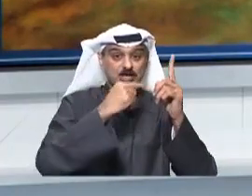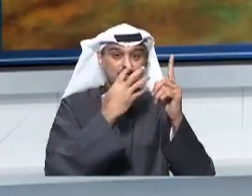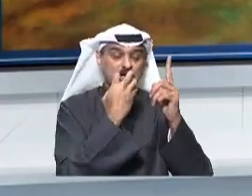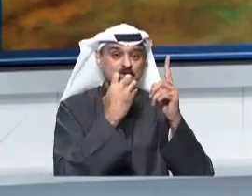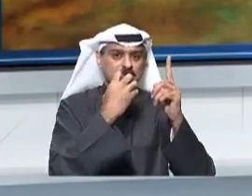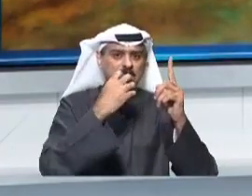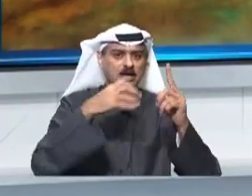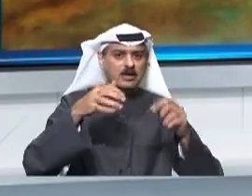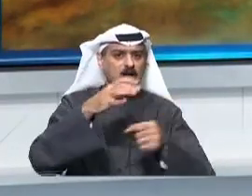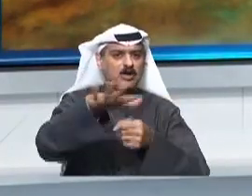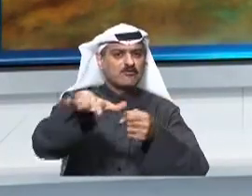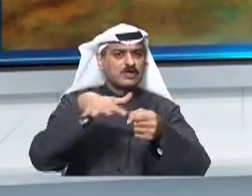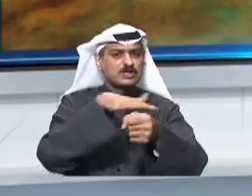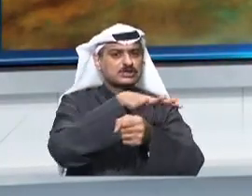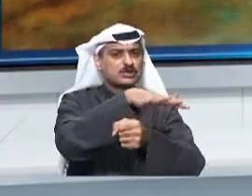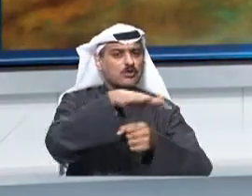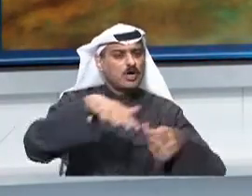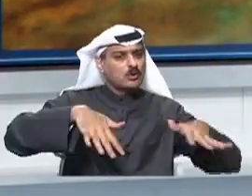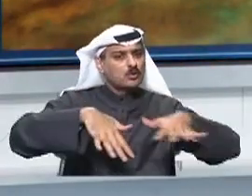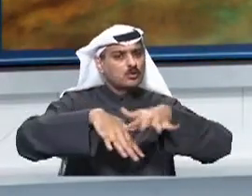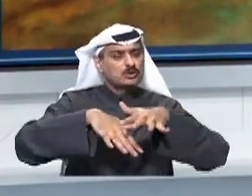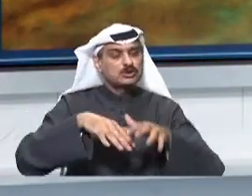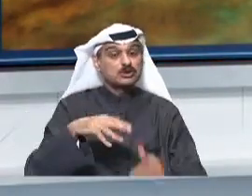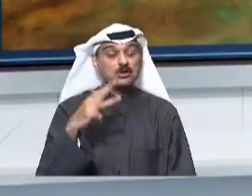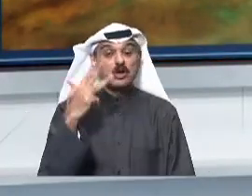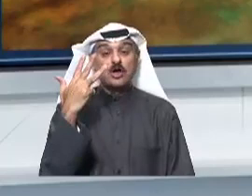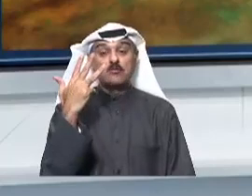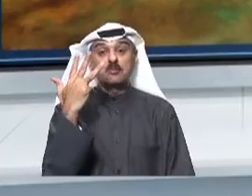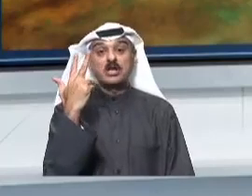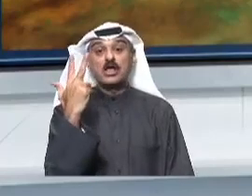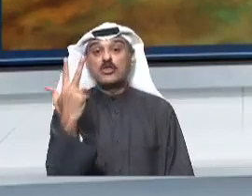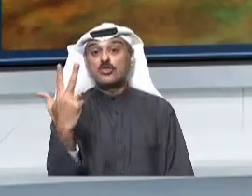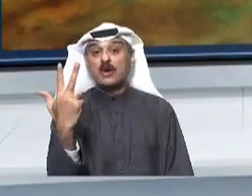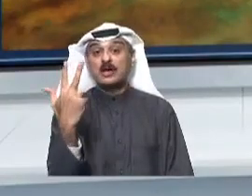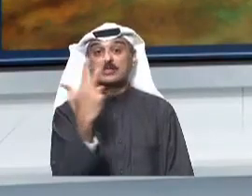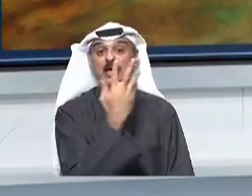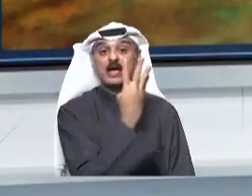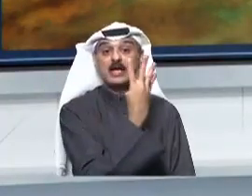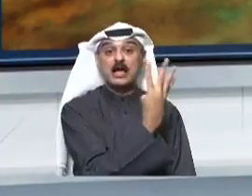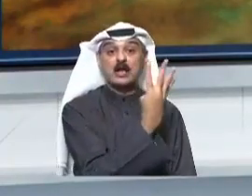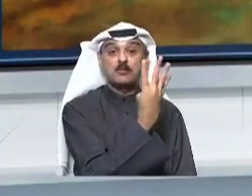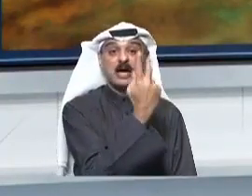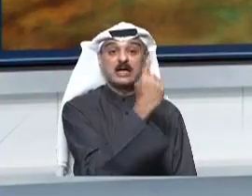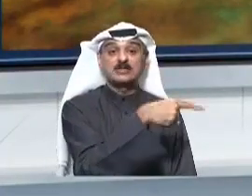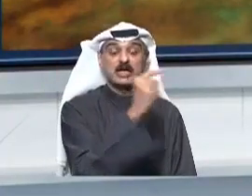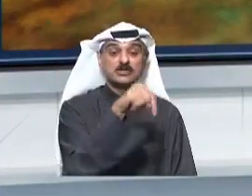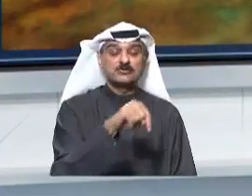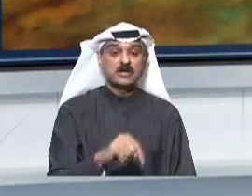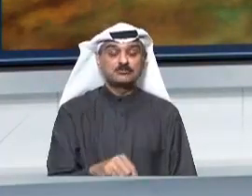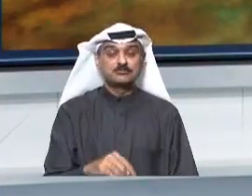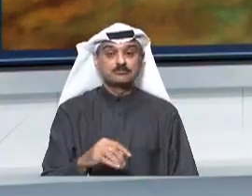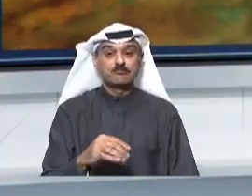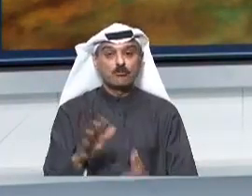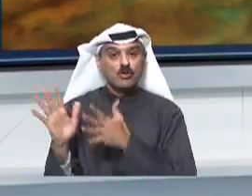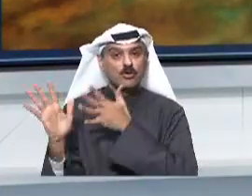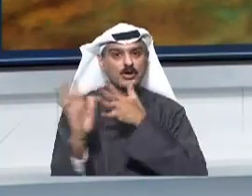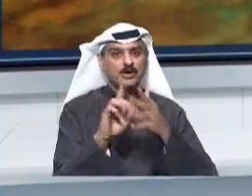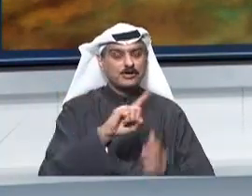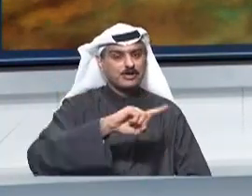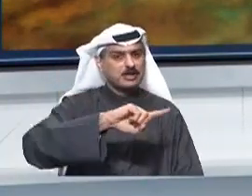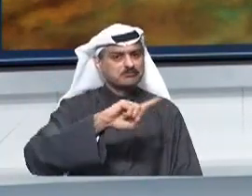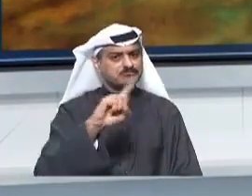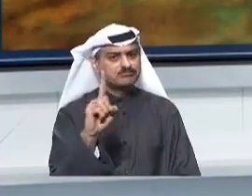بين 8 إلى 14 درجة مئوية، واستمرار الرياح الشمالية الغربية سرعتها من 8 إلى 28 كيلومتر